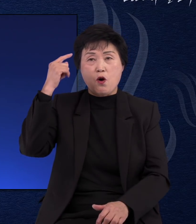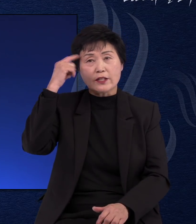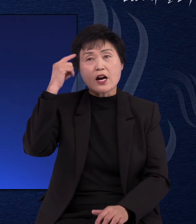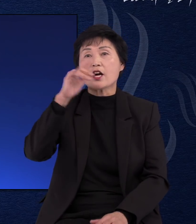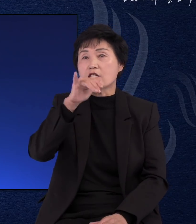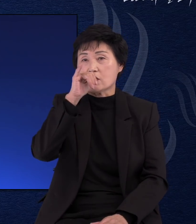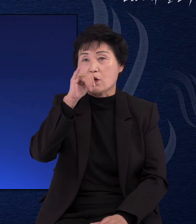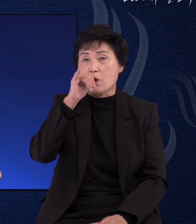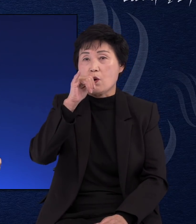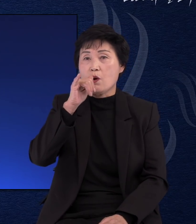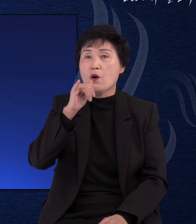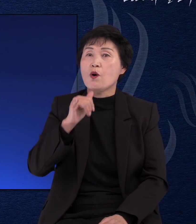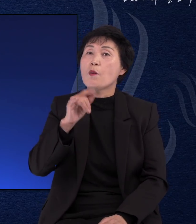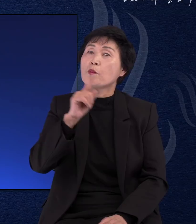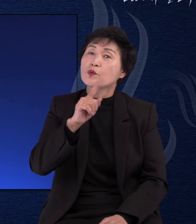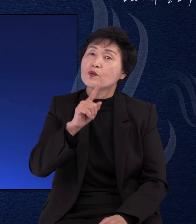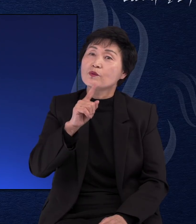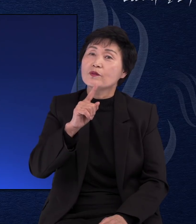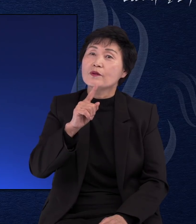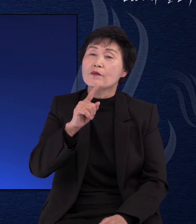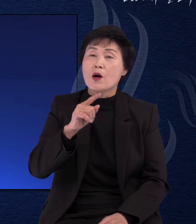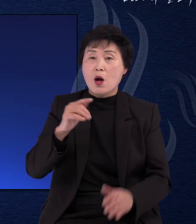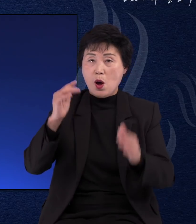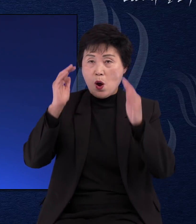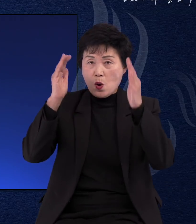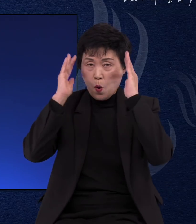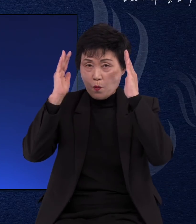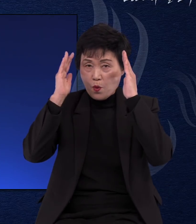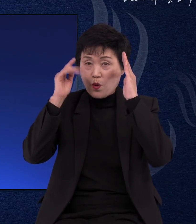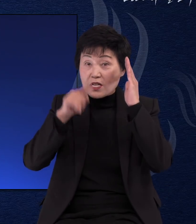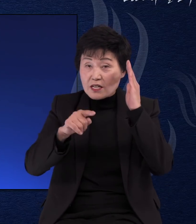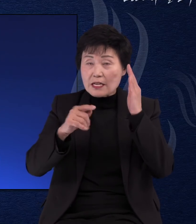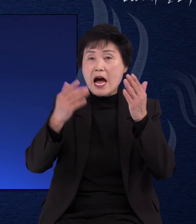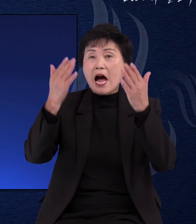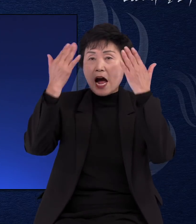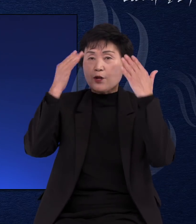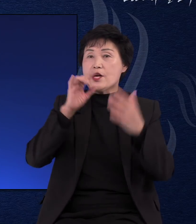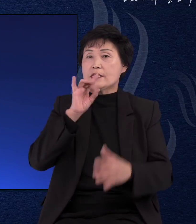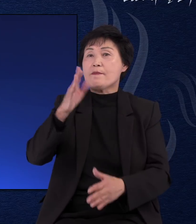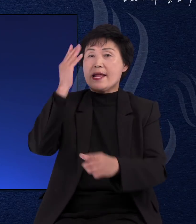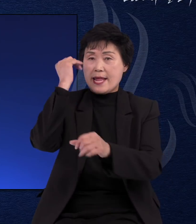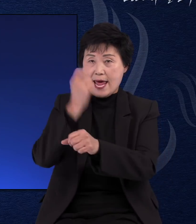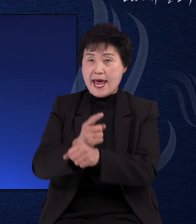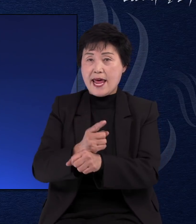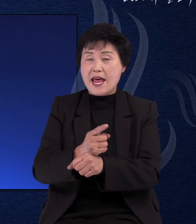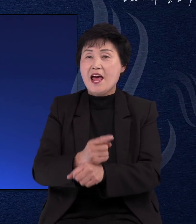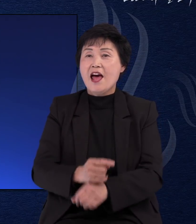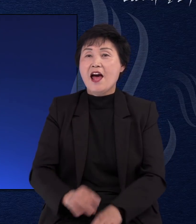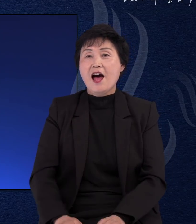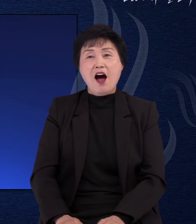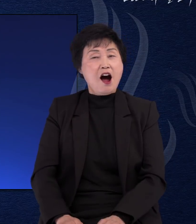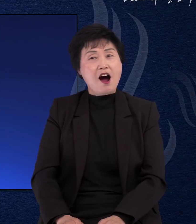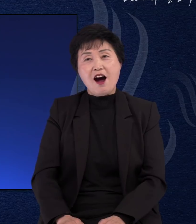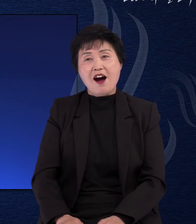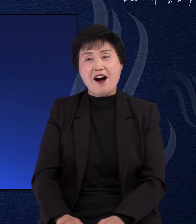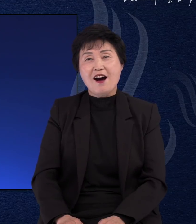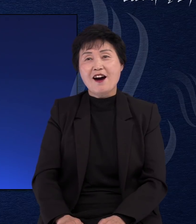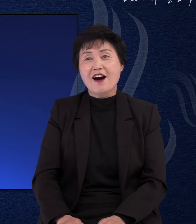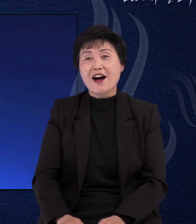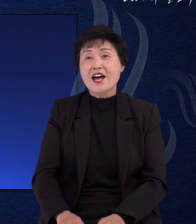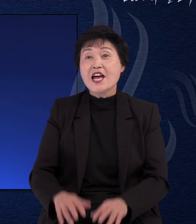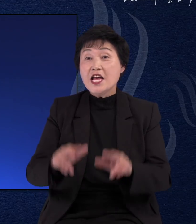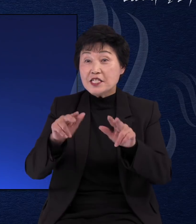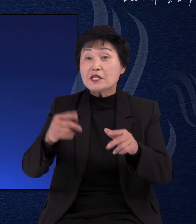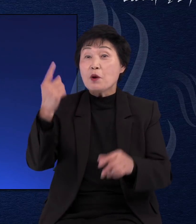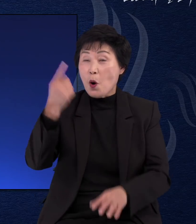교육 철학이 아주 놀라운 건 공부는 학교에서만 해야 된다라고 하는 철저한 철학을 가지셔서 집에 오면